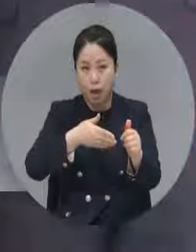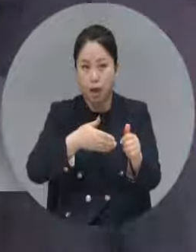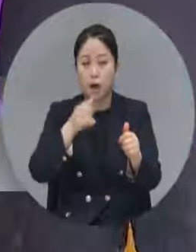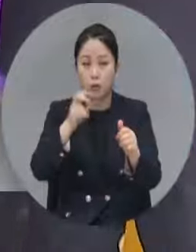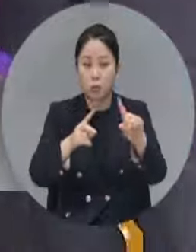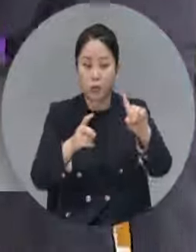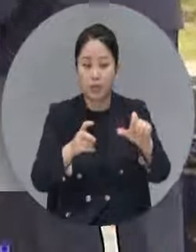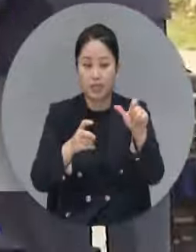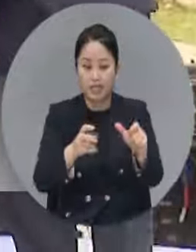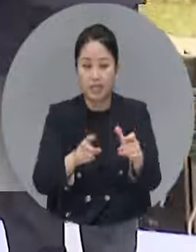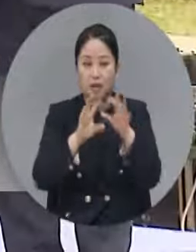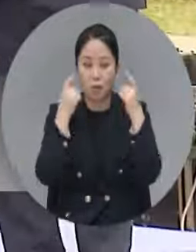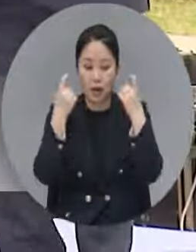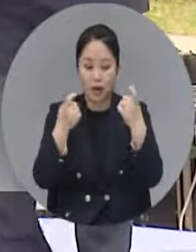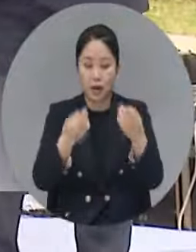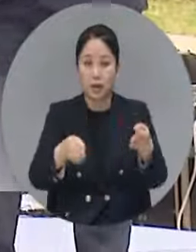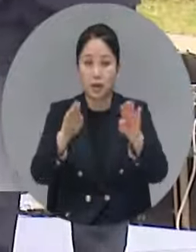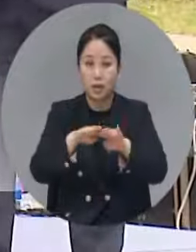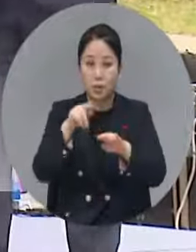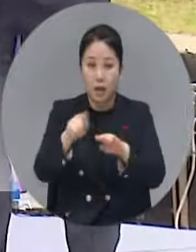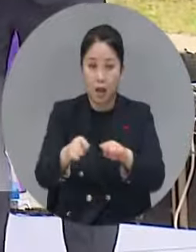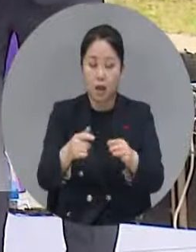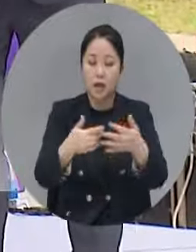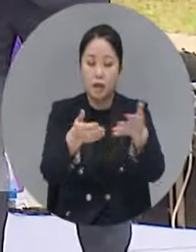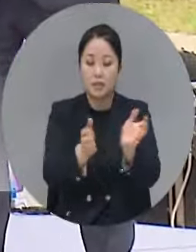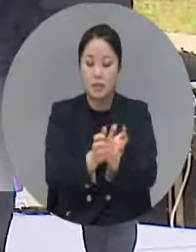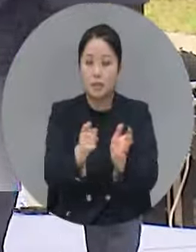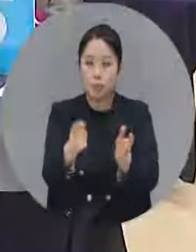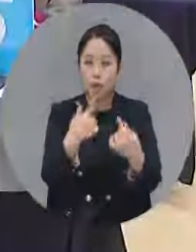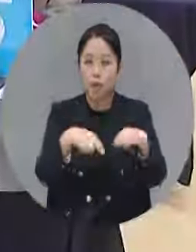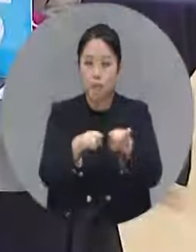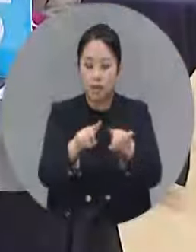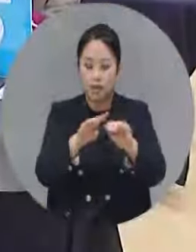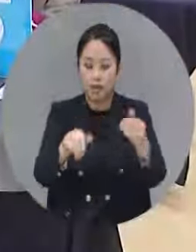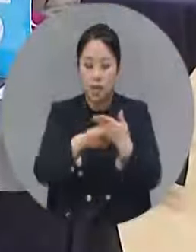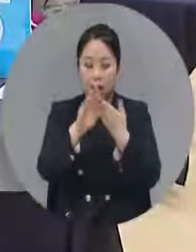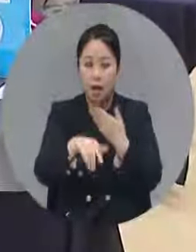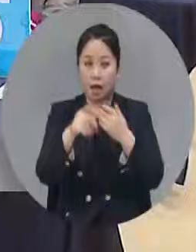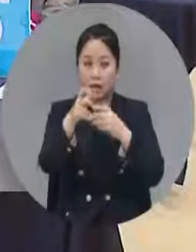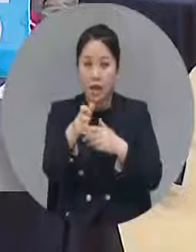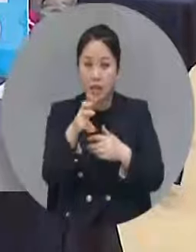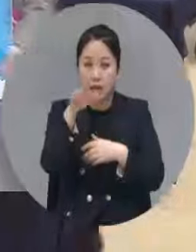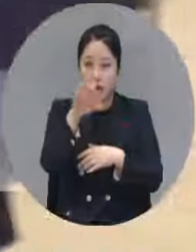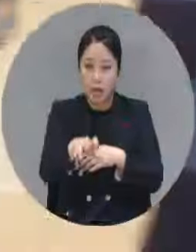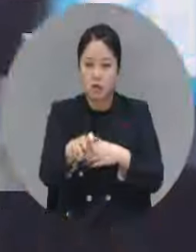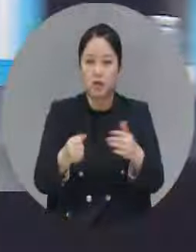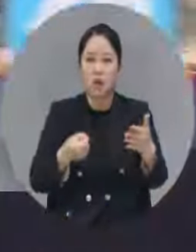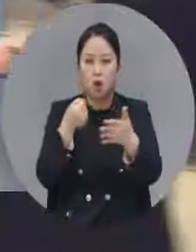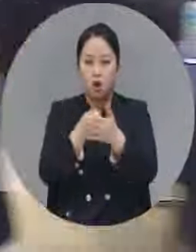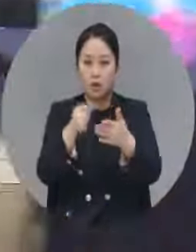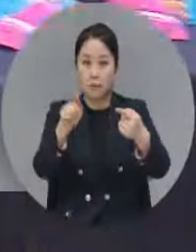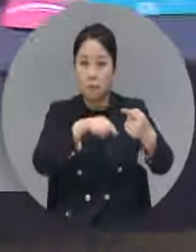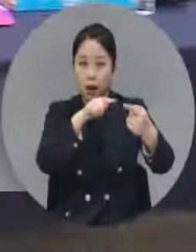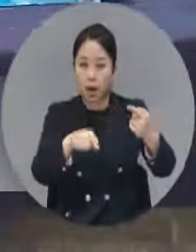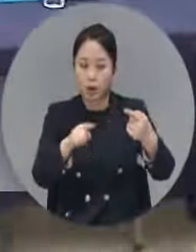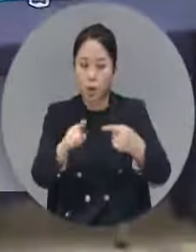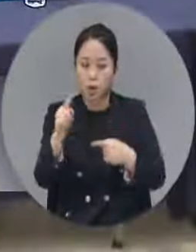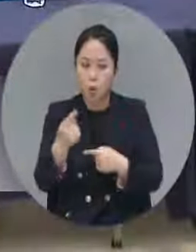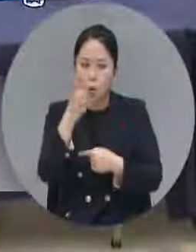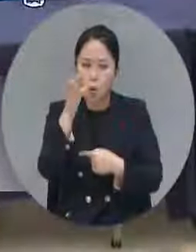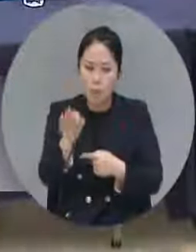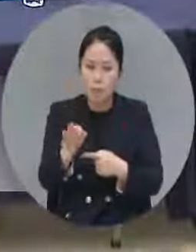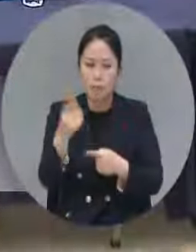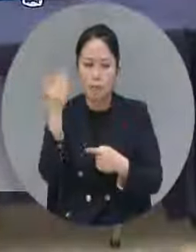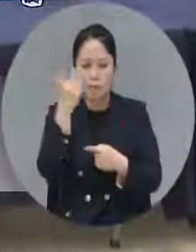사하구 다 대표에서 결의 대회를 열고 요금과 위생 감염병 관리 현황을 점검하는 등 관광객들을